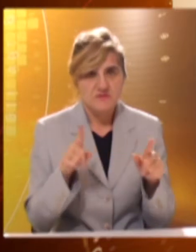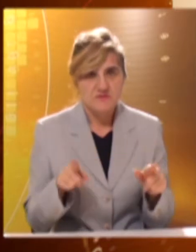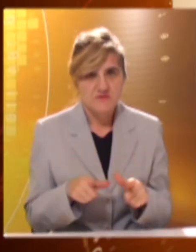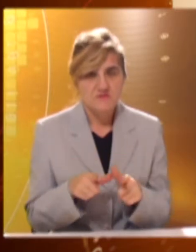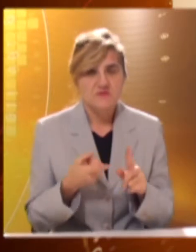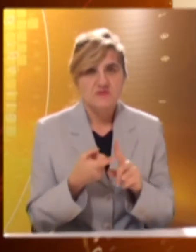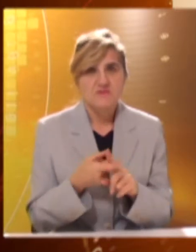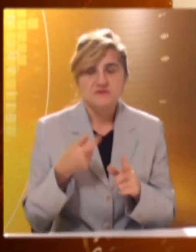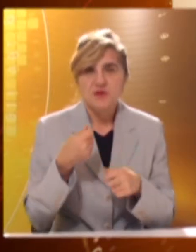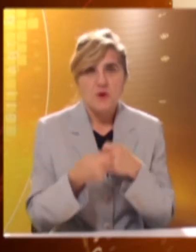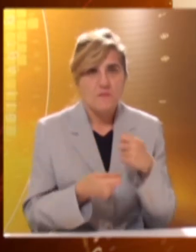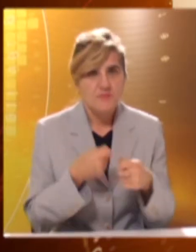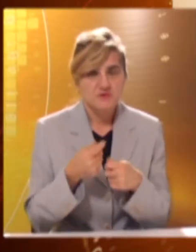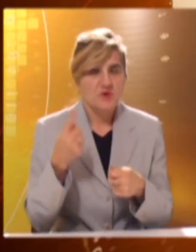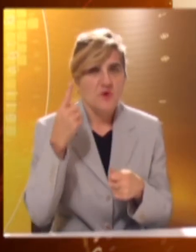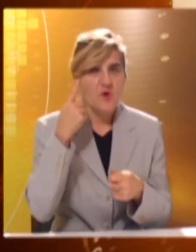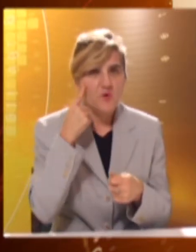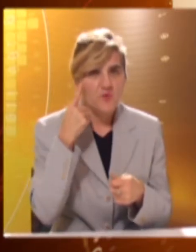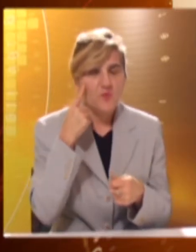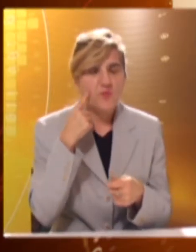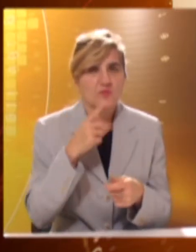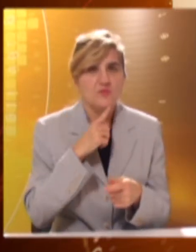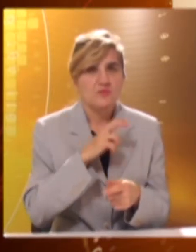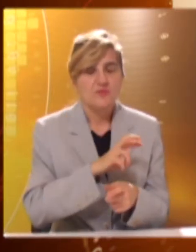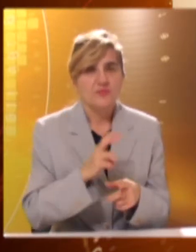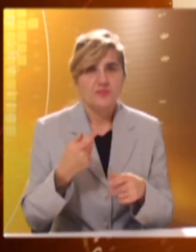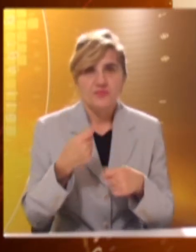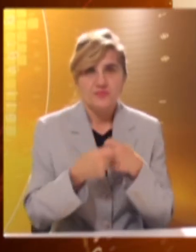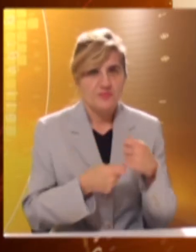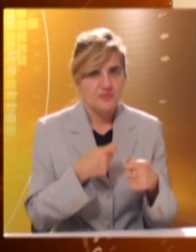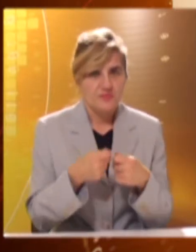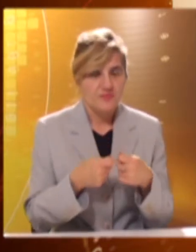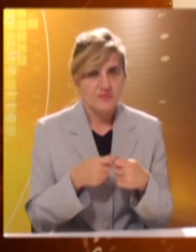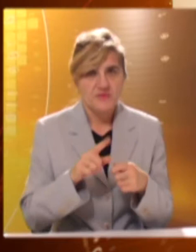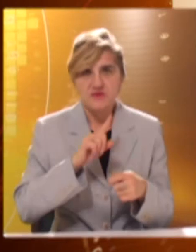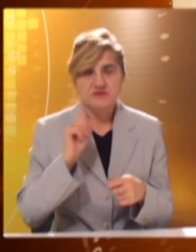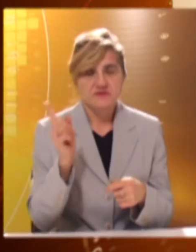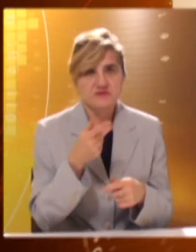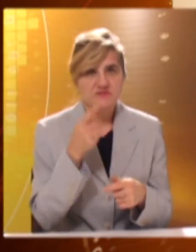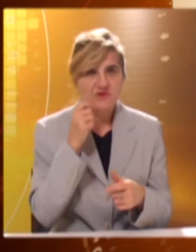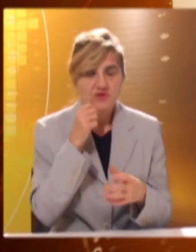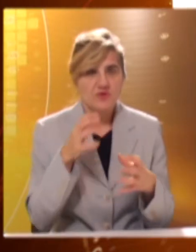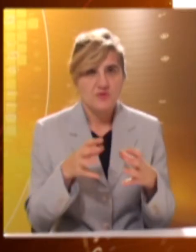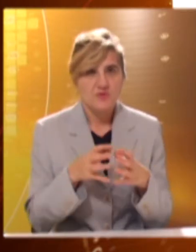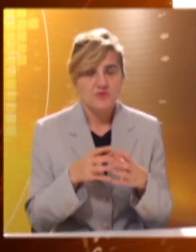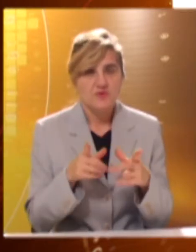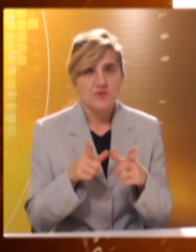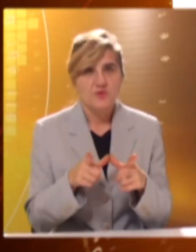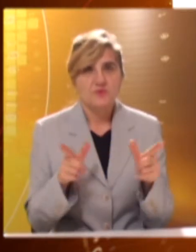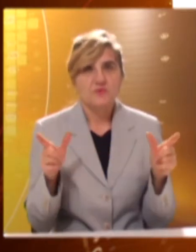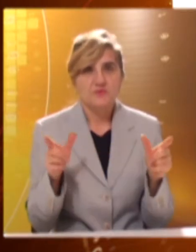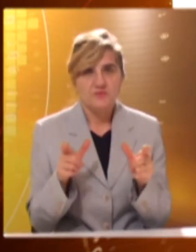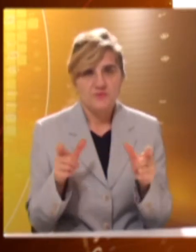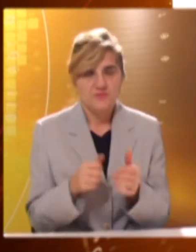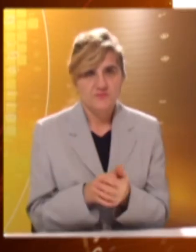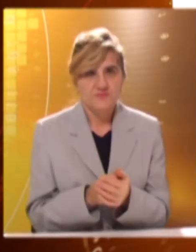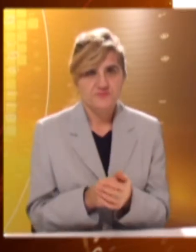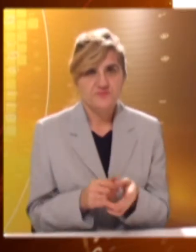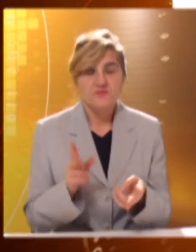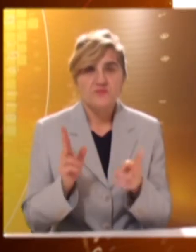koje se bave delatnostima u kulturi i koje kroz svoje delatnosti podržavaju socijalno uključivanje svih građana u zajednicu. Aplikacija je vrlo